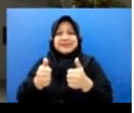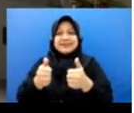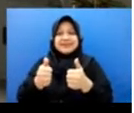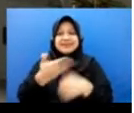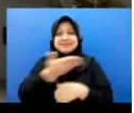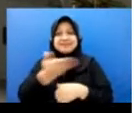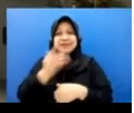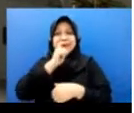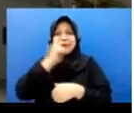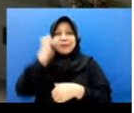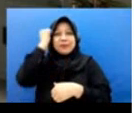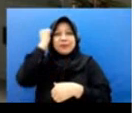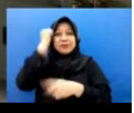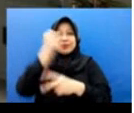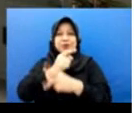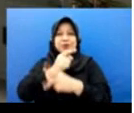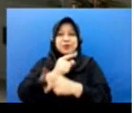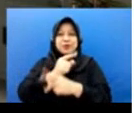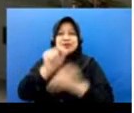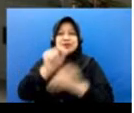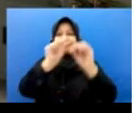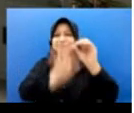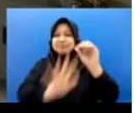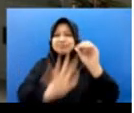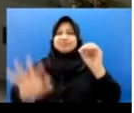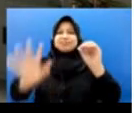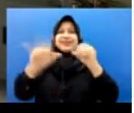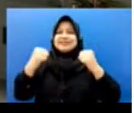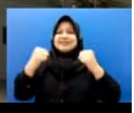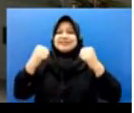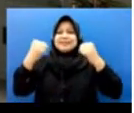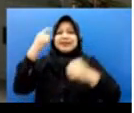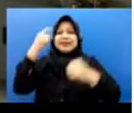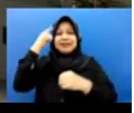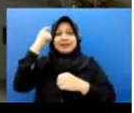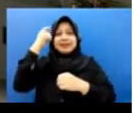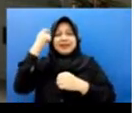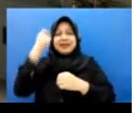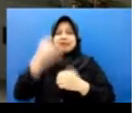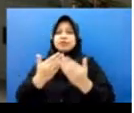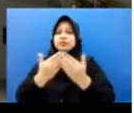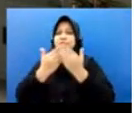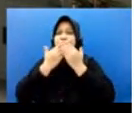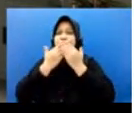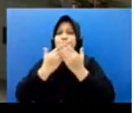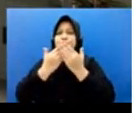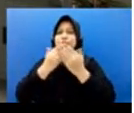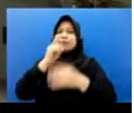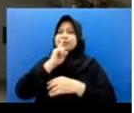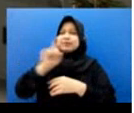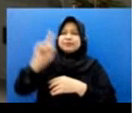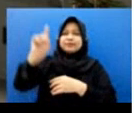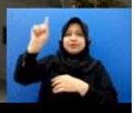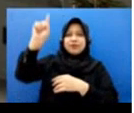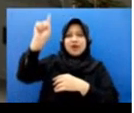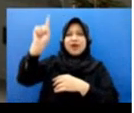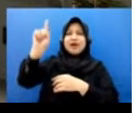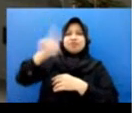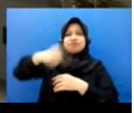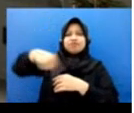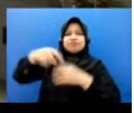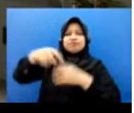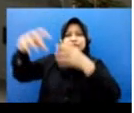puji syukur kepada Tuhan Yang Maha Kuasa karena hanya dengan rahmatnya lah kita bisa berkumpul pada siang hari ini diberi